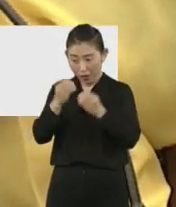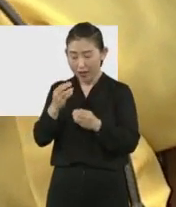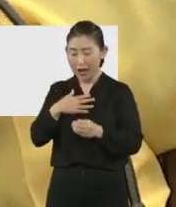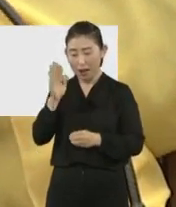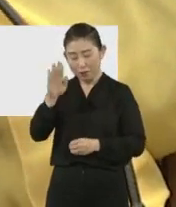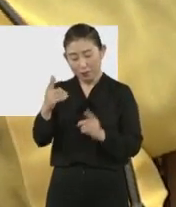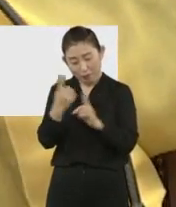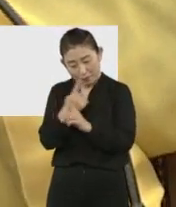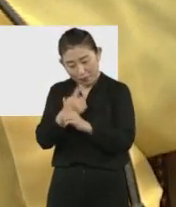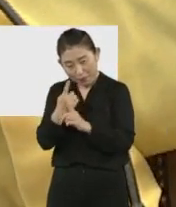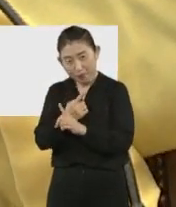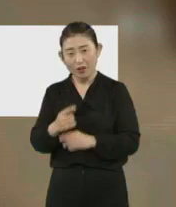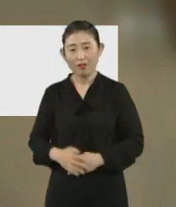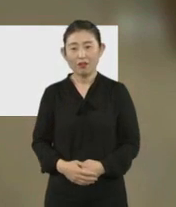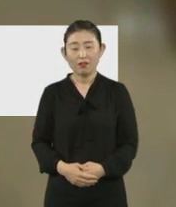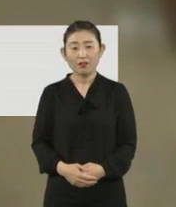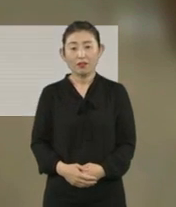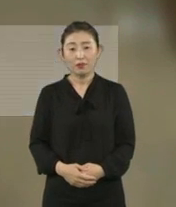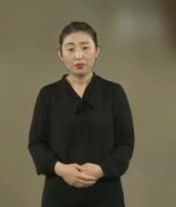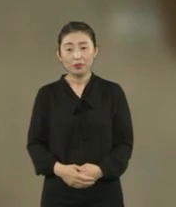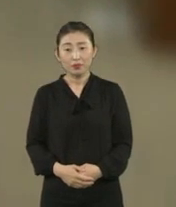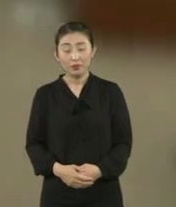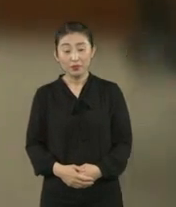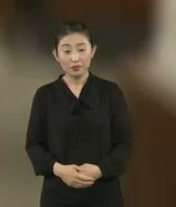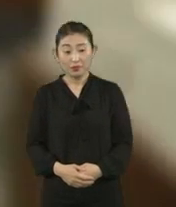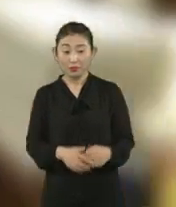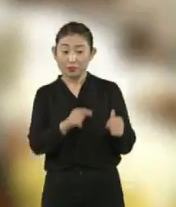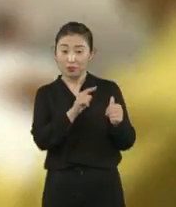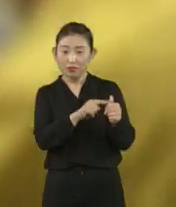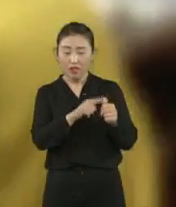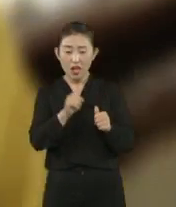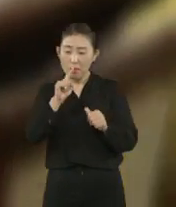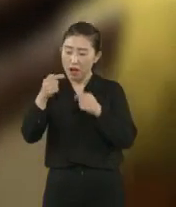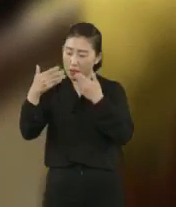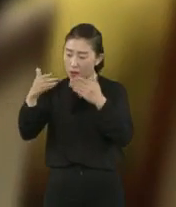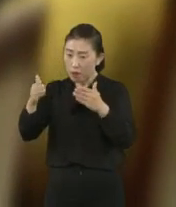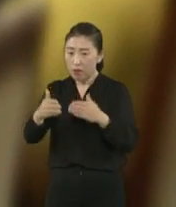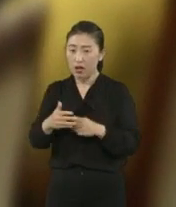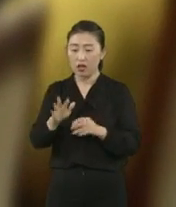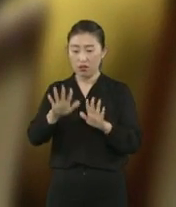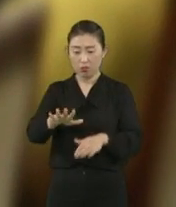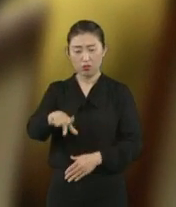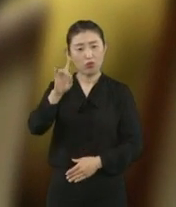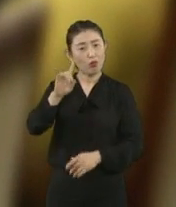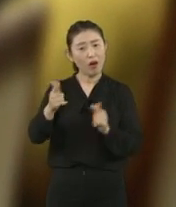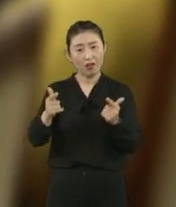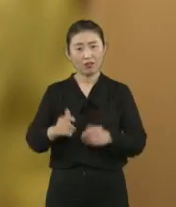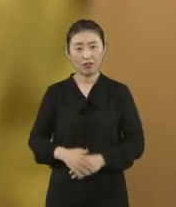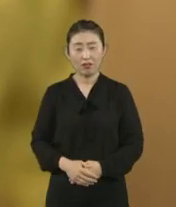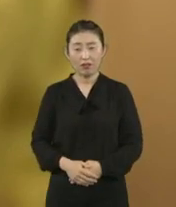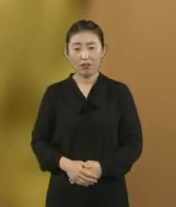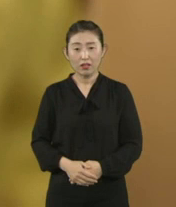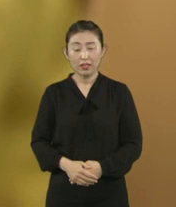저도 앞으로 고쳐나가겠고요. 그러나 김 의원의 반말과 막말은 이번이 처음이